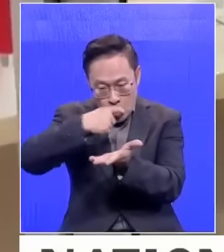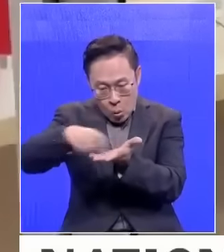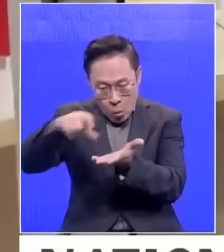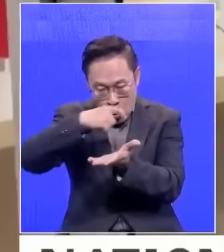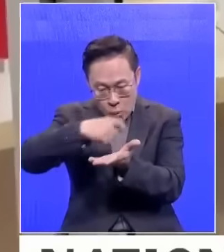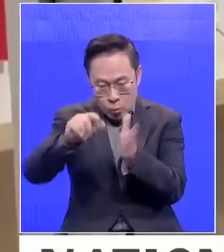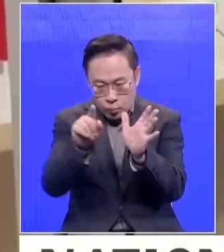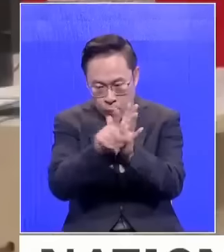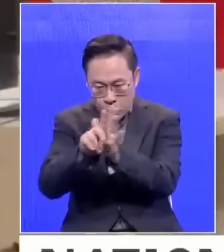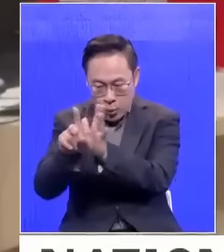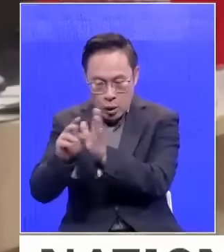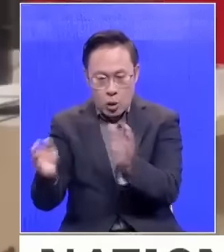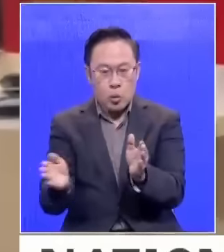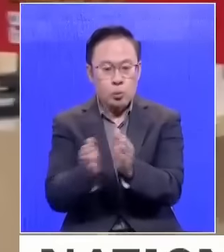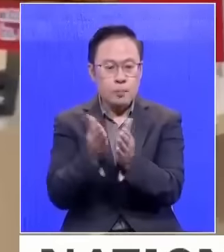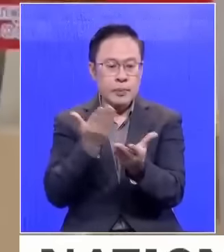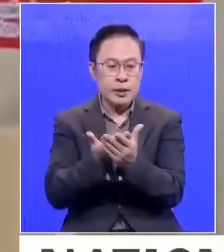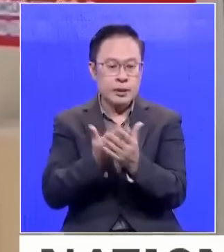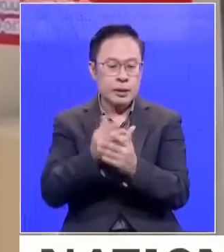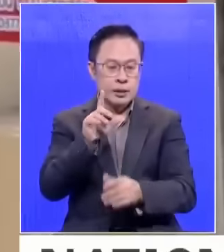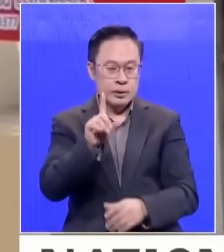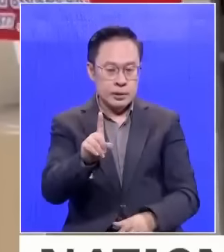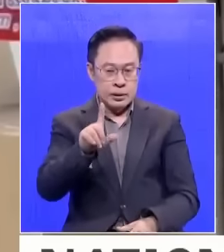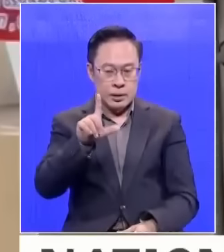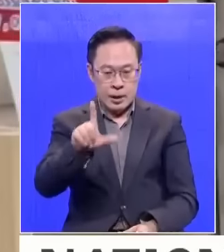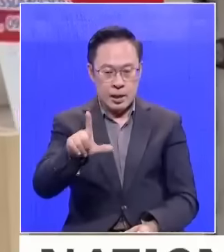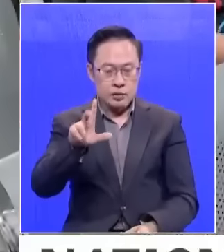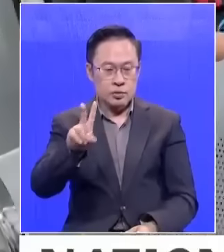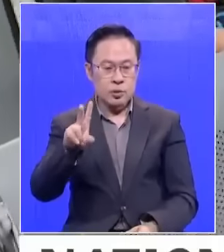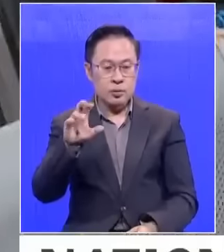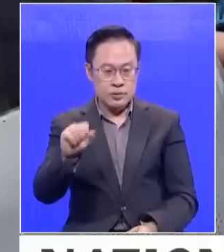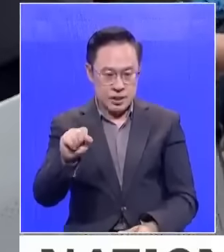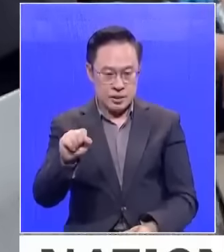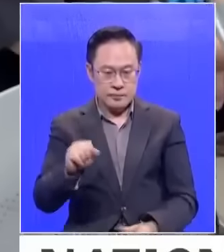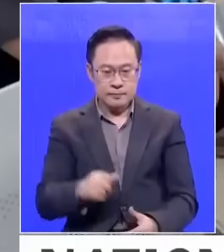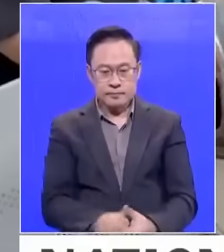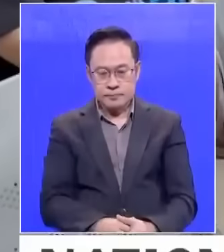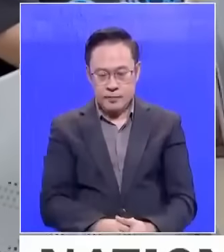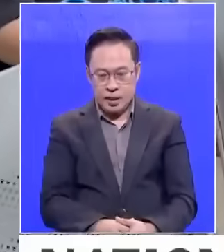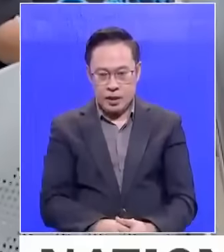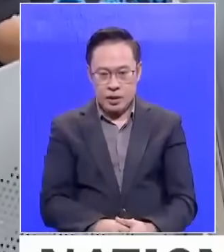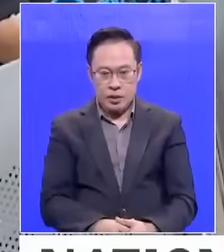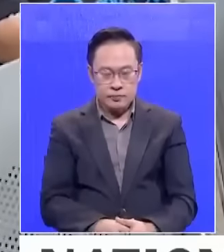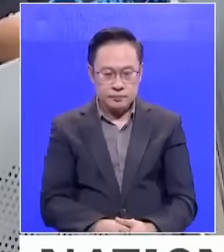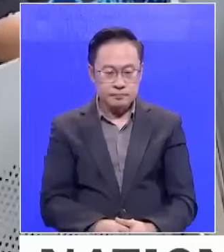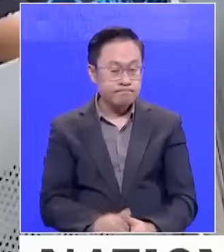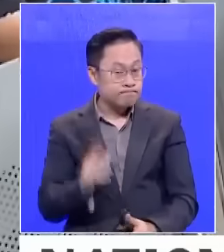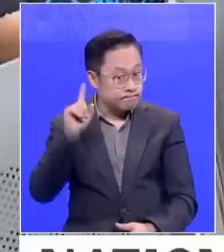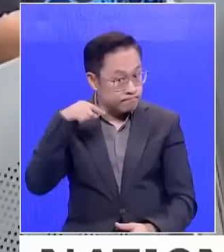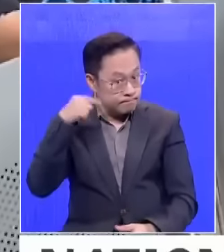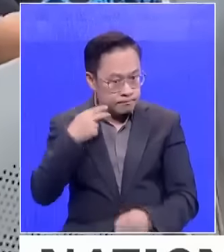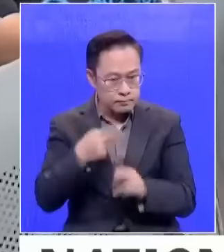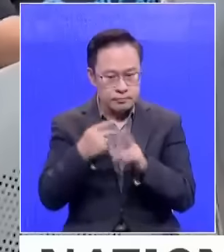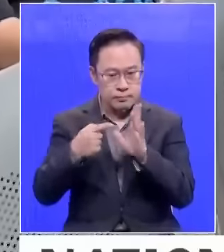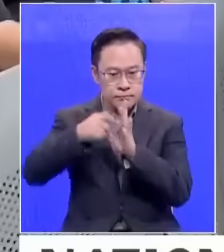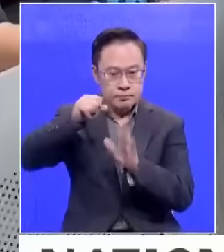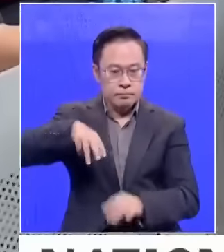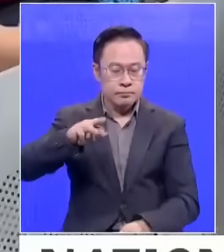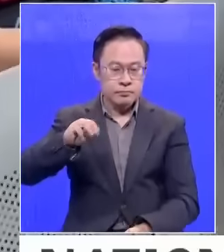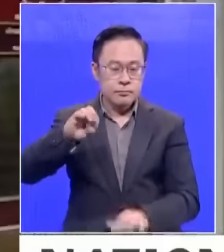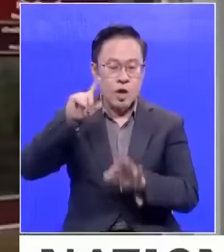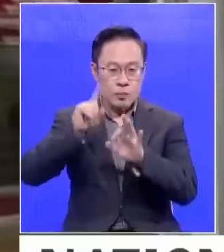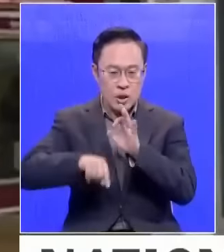ได้เป็นไม่เป็นเหยื่อของพี่มิตรเขานะครับช่วงกลางคืนที่ผ่านมาคุณซัมมี่คาวเวลเนี่ยนะครับก็ไปแจ้งความกับเจ้าหน้าที่สน.โคคร